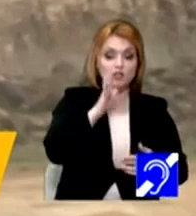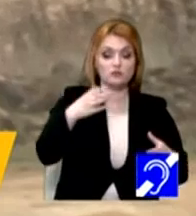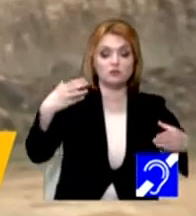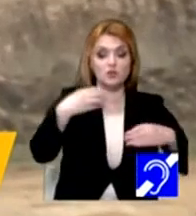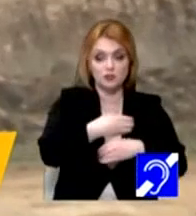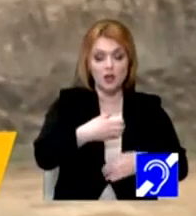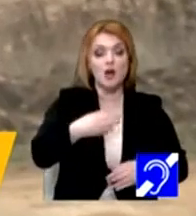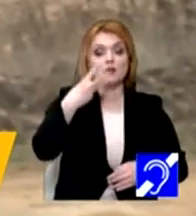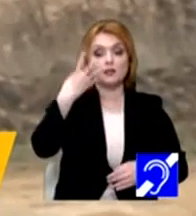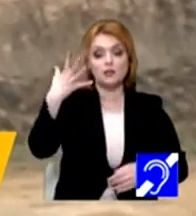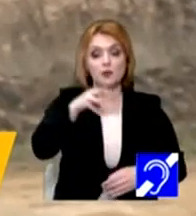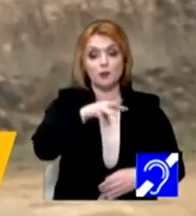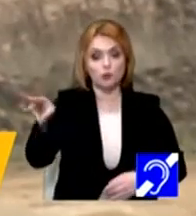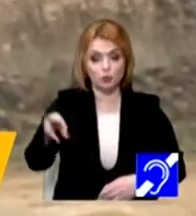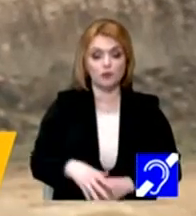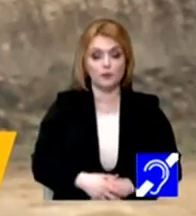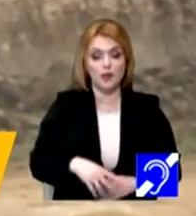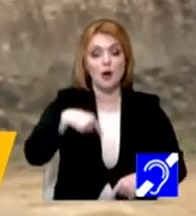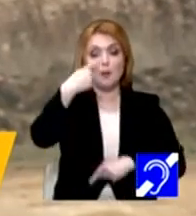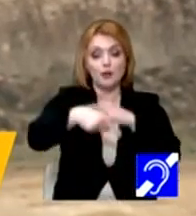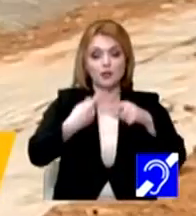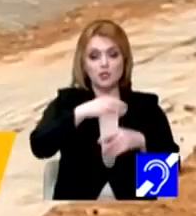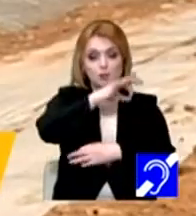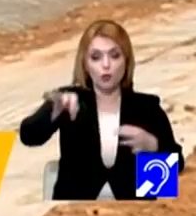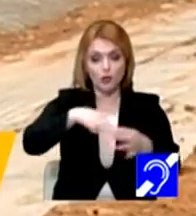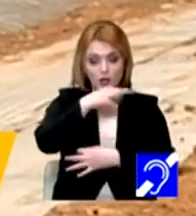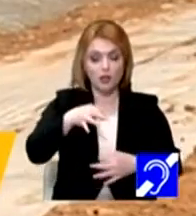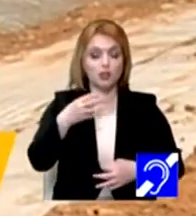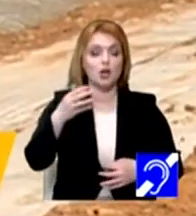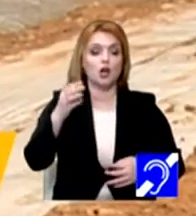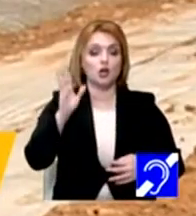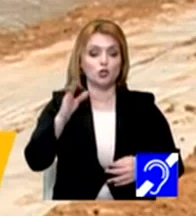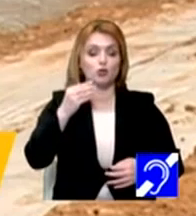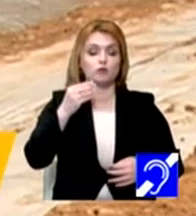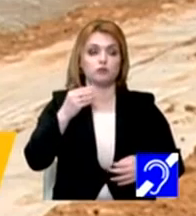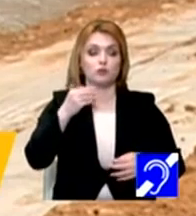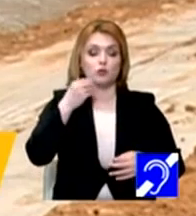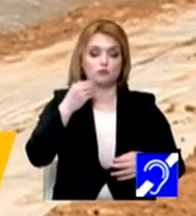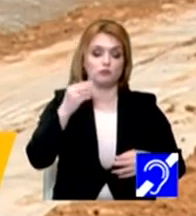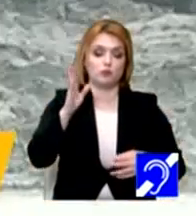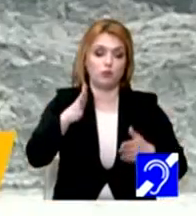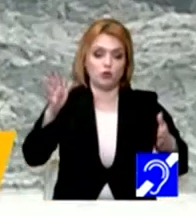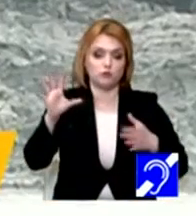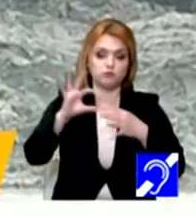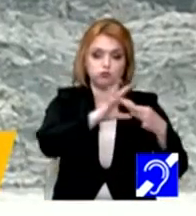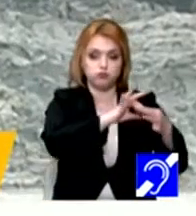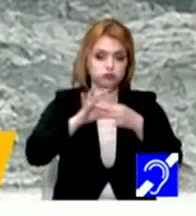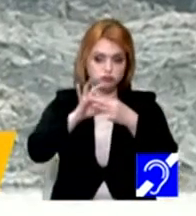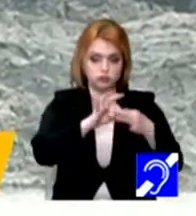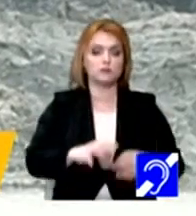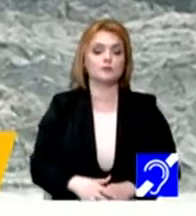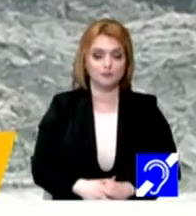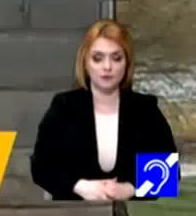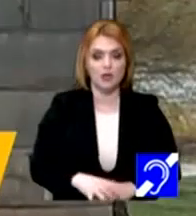cu 35 de minute. Prin acest proiect se va interconecta infrastructura rutieră între state prin autostrada Târgu